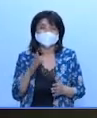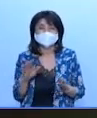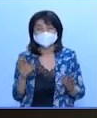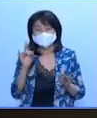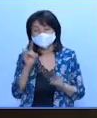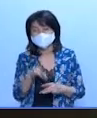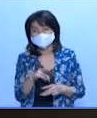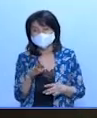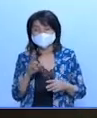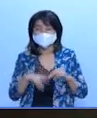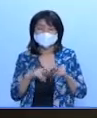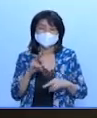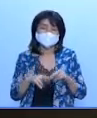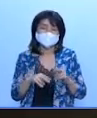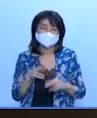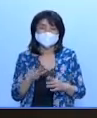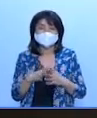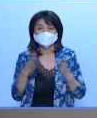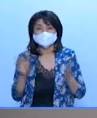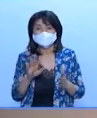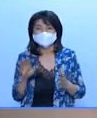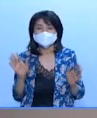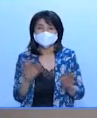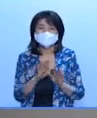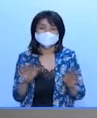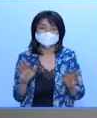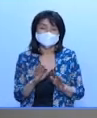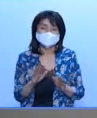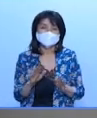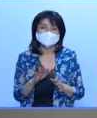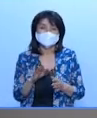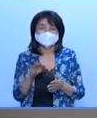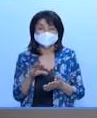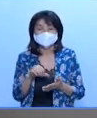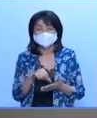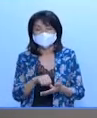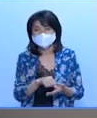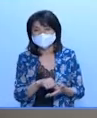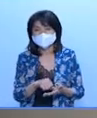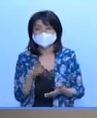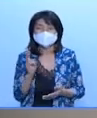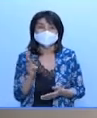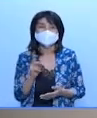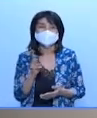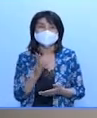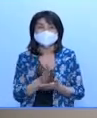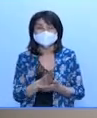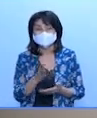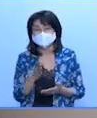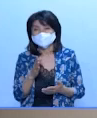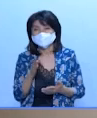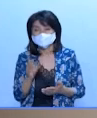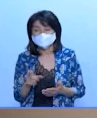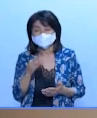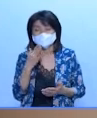окна организует небольшие музыкальные выступления. У кого есть любимый человек, у кого есть любимая семья, я вам посвящаю